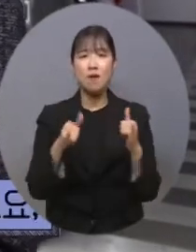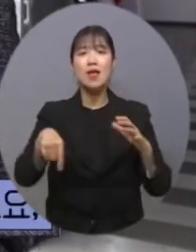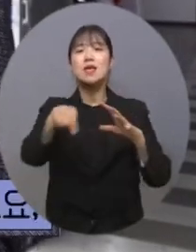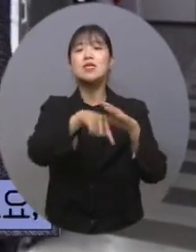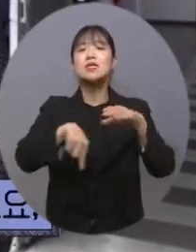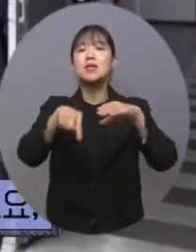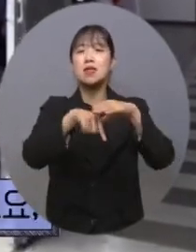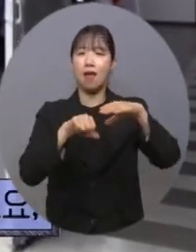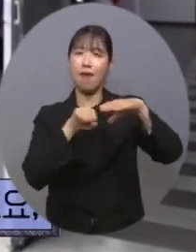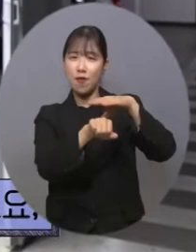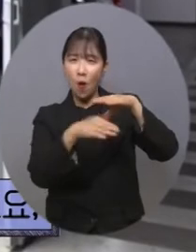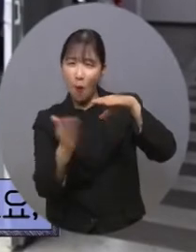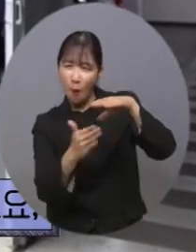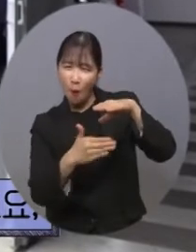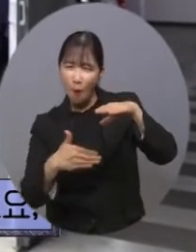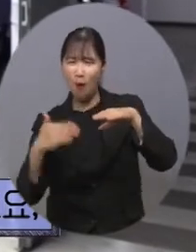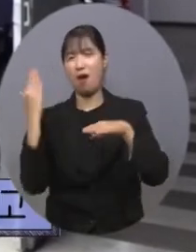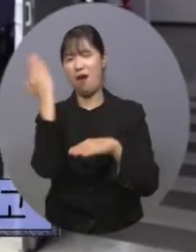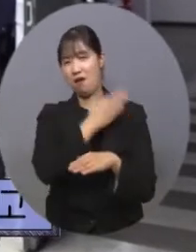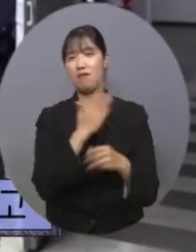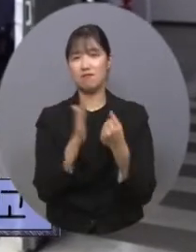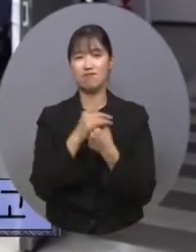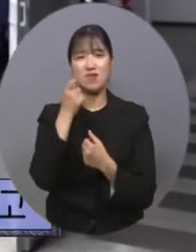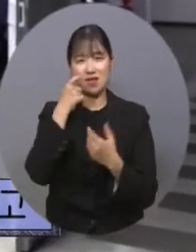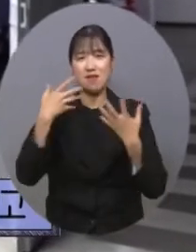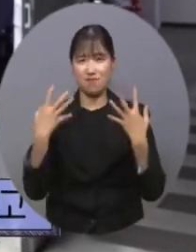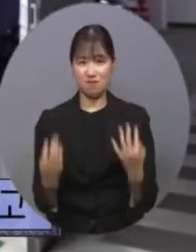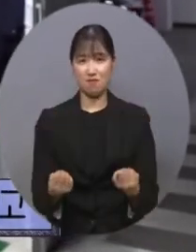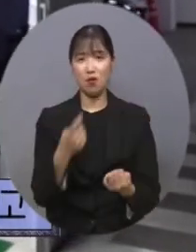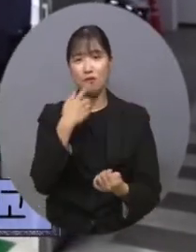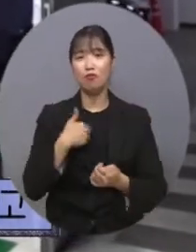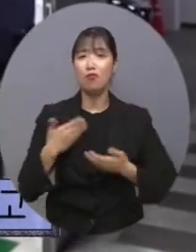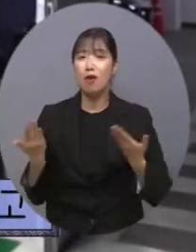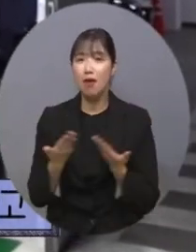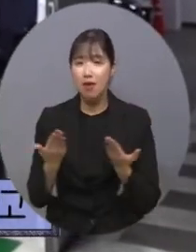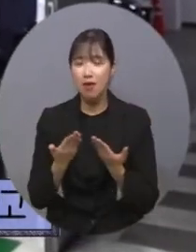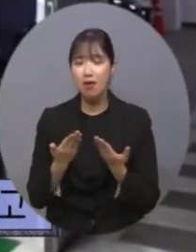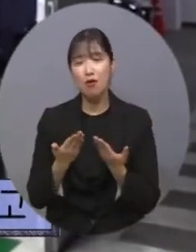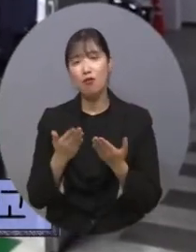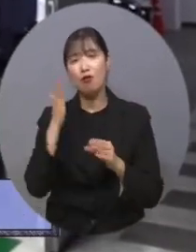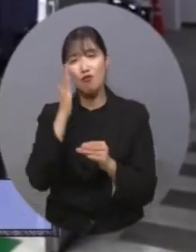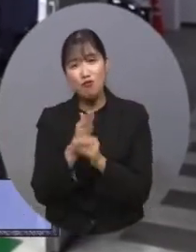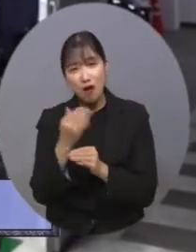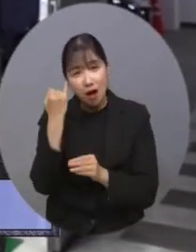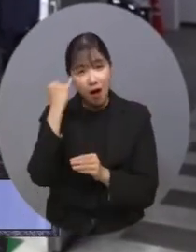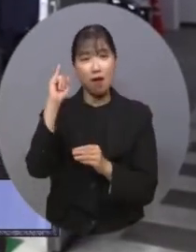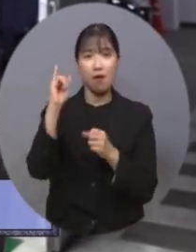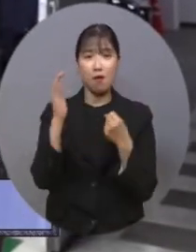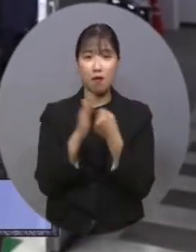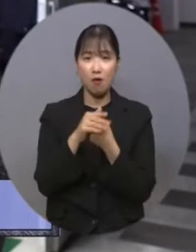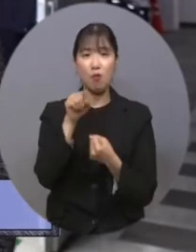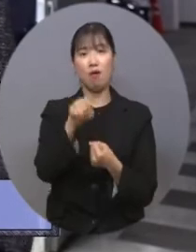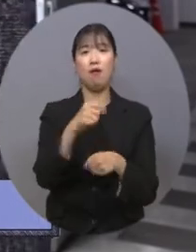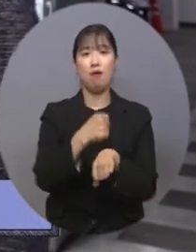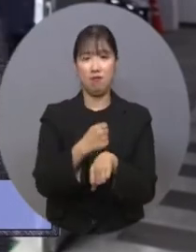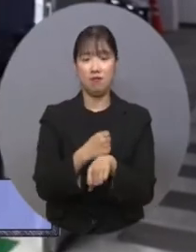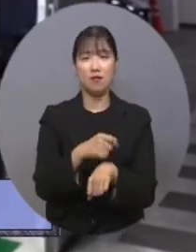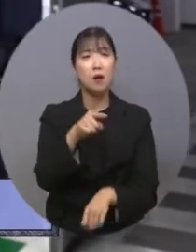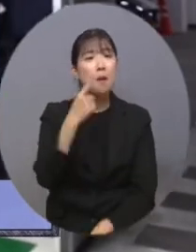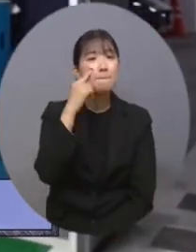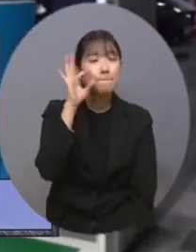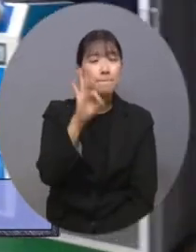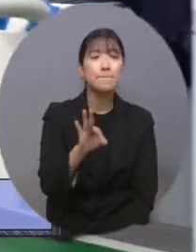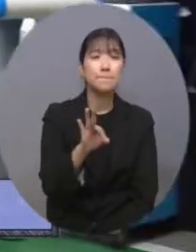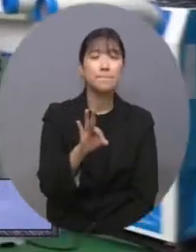세차까지 다 해줍니다. 굉장히 인기가 많고요. 저희도 일하다가 저희도 아이디어가 나와가지고 저희도 했는데 잠깐